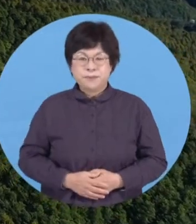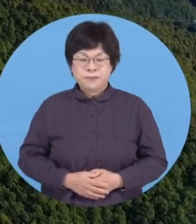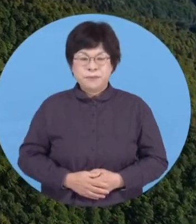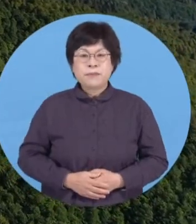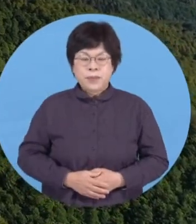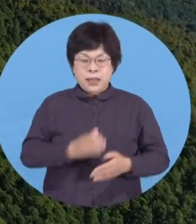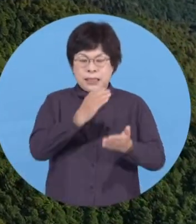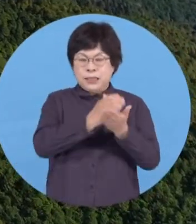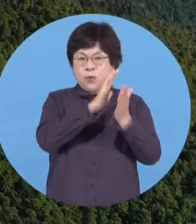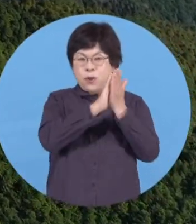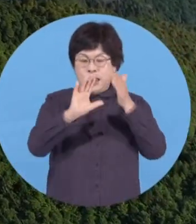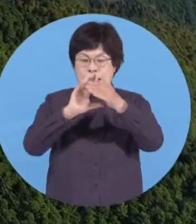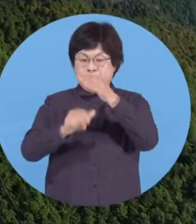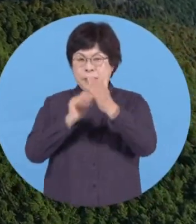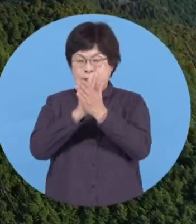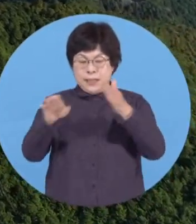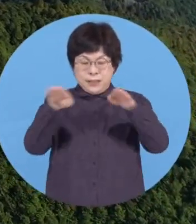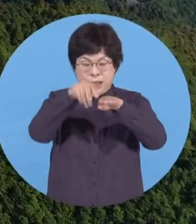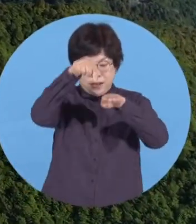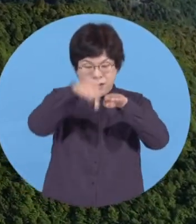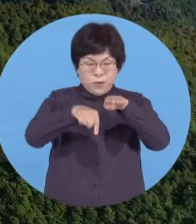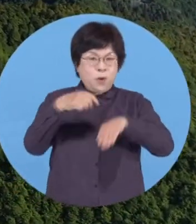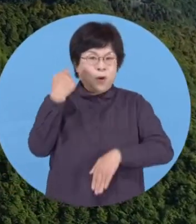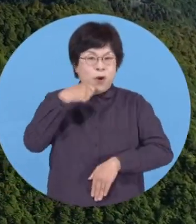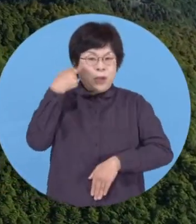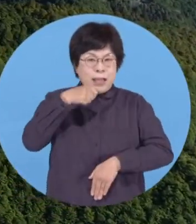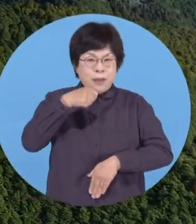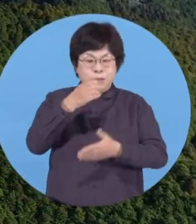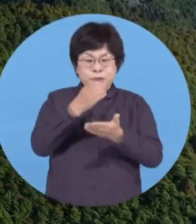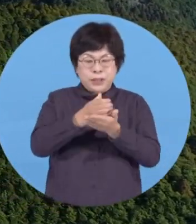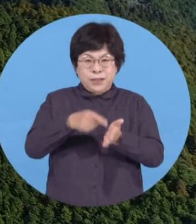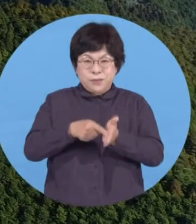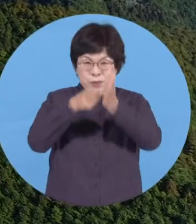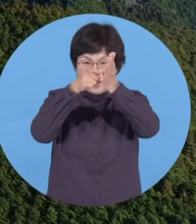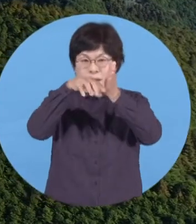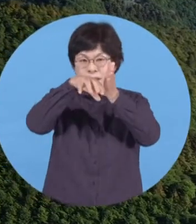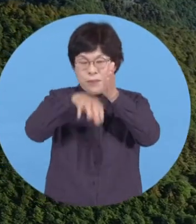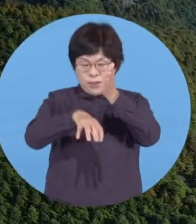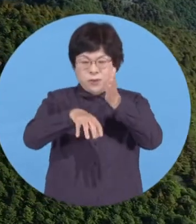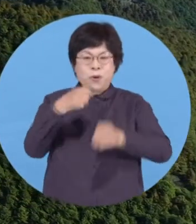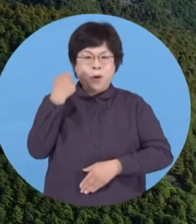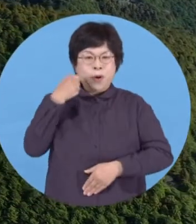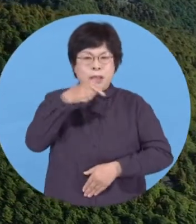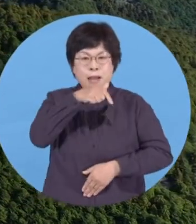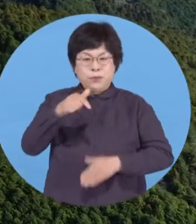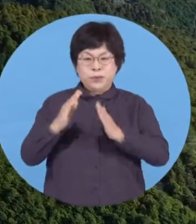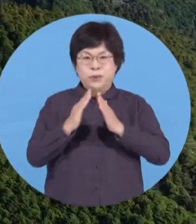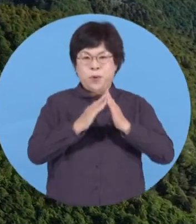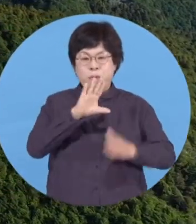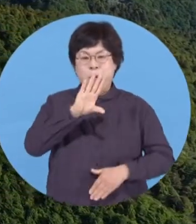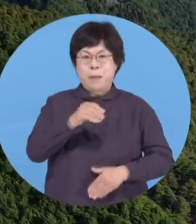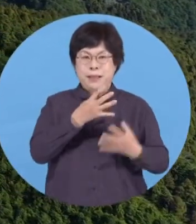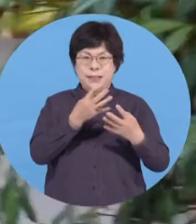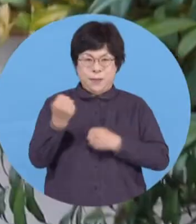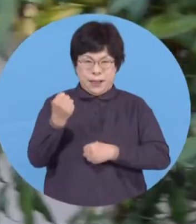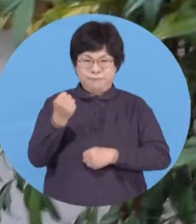静岡県との県境、南部茶の産地として知られる南部町万座。